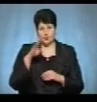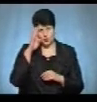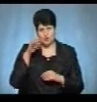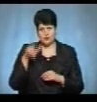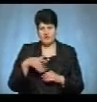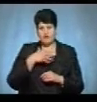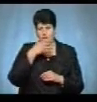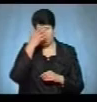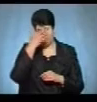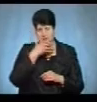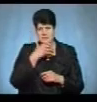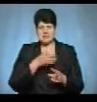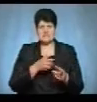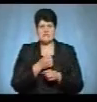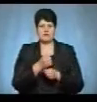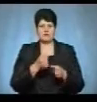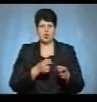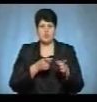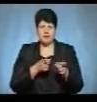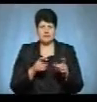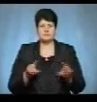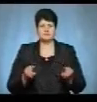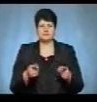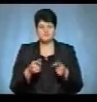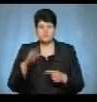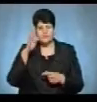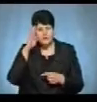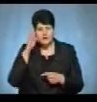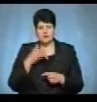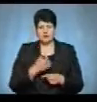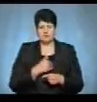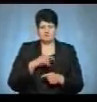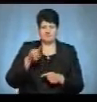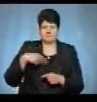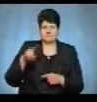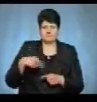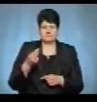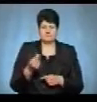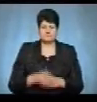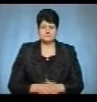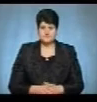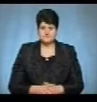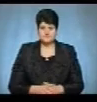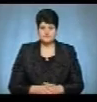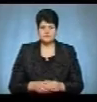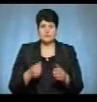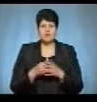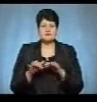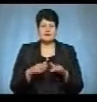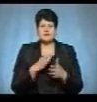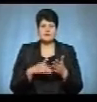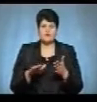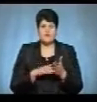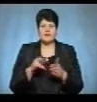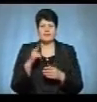масках з автоматами у центрі Тернополя затримали чоловіка, підозрюваного у вимаганні. До справи про скасування декларації